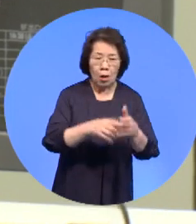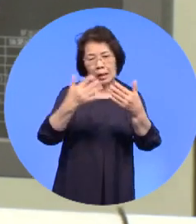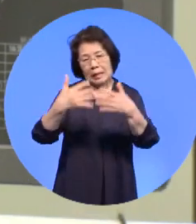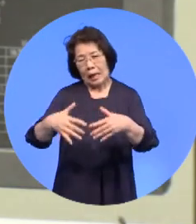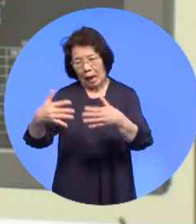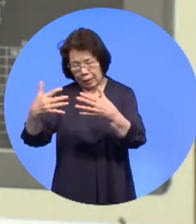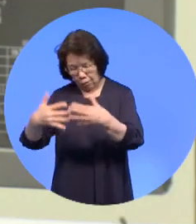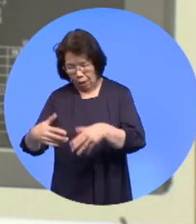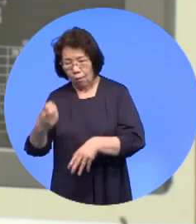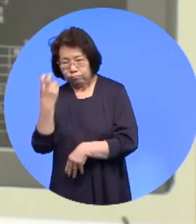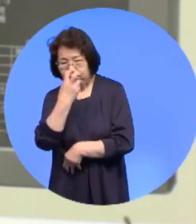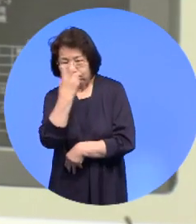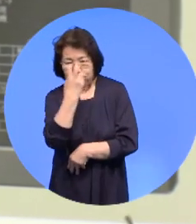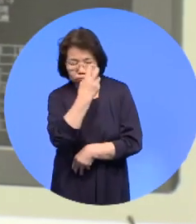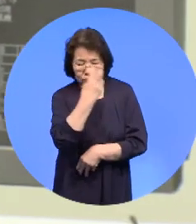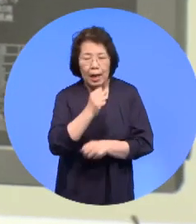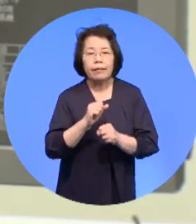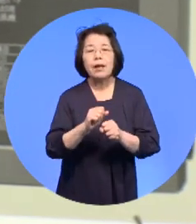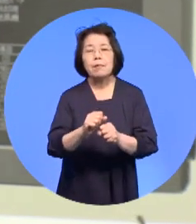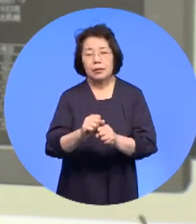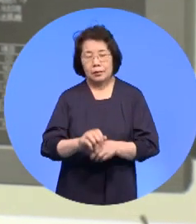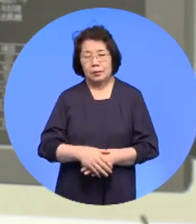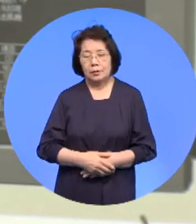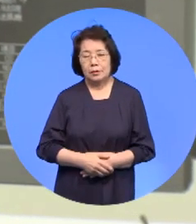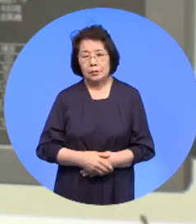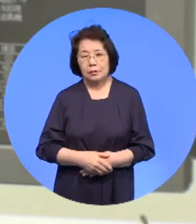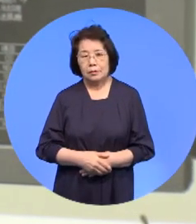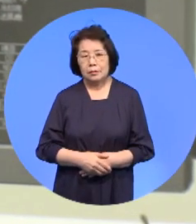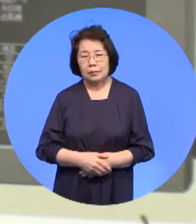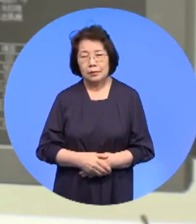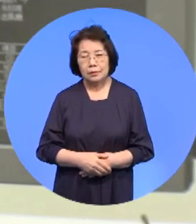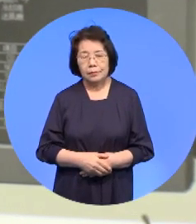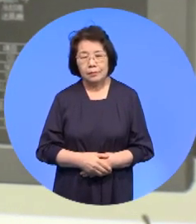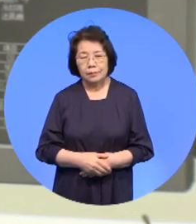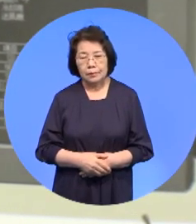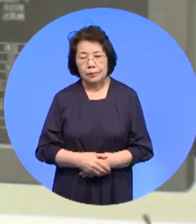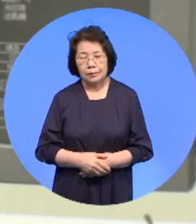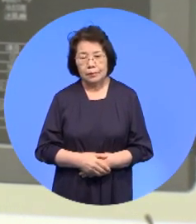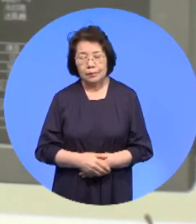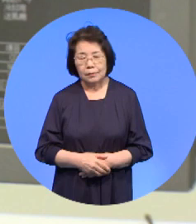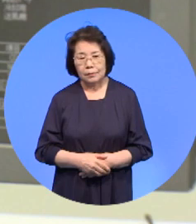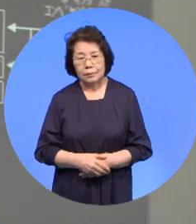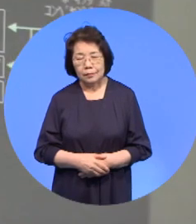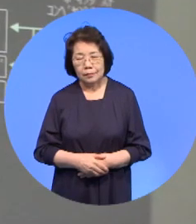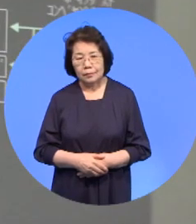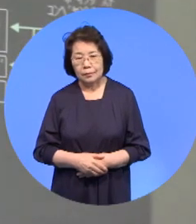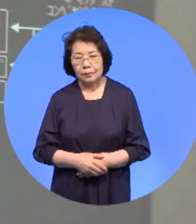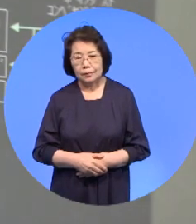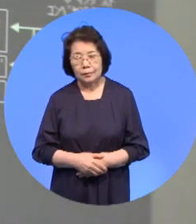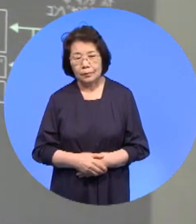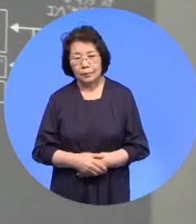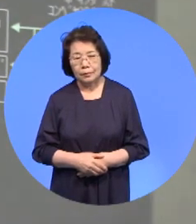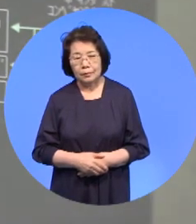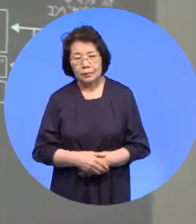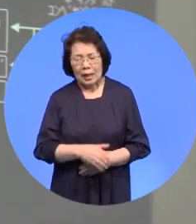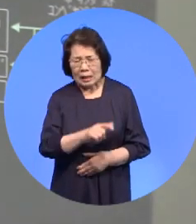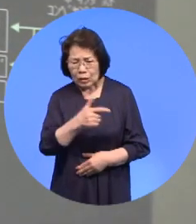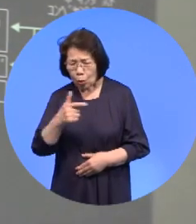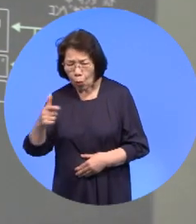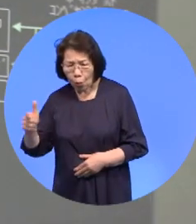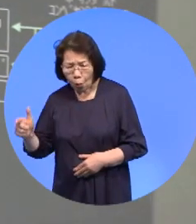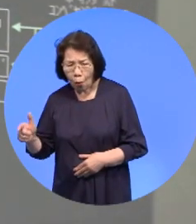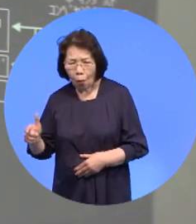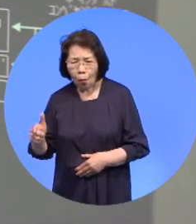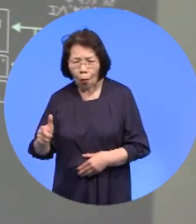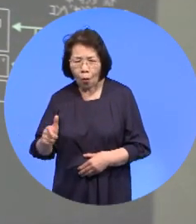ますかなり高2鳥栖にこんな性熱が上がってなことみたいやななんかデータが